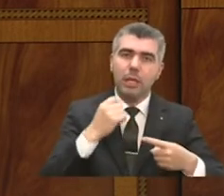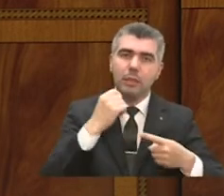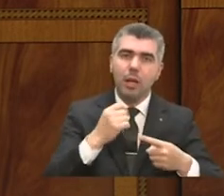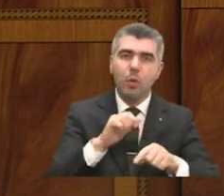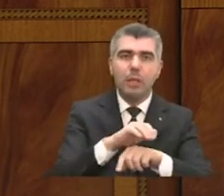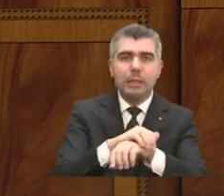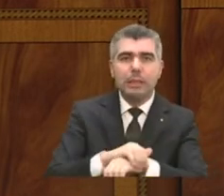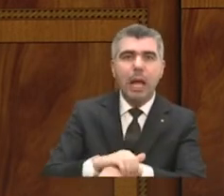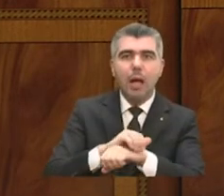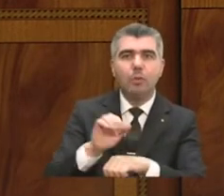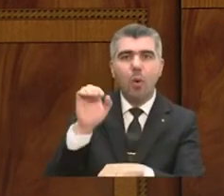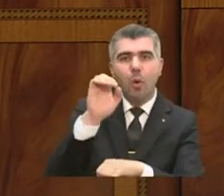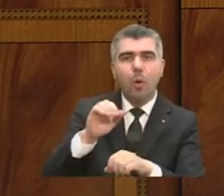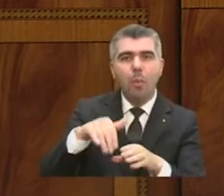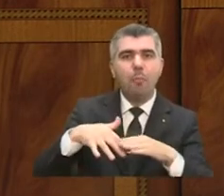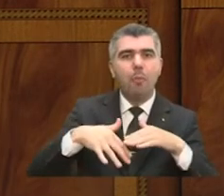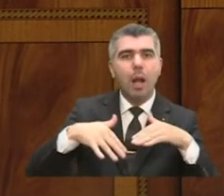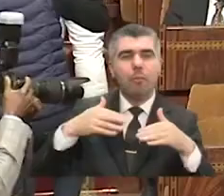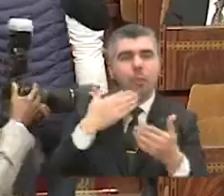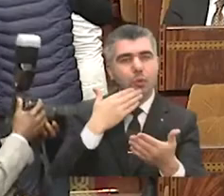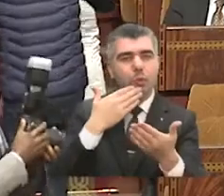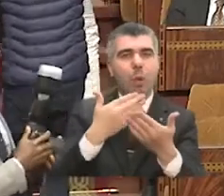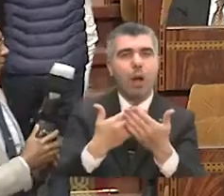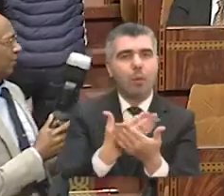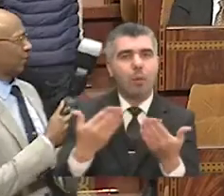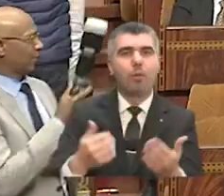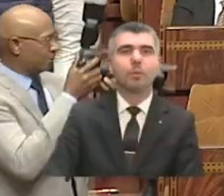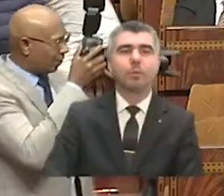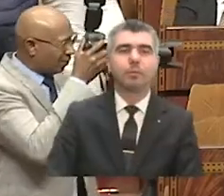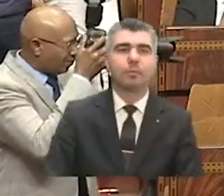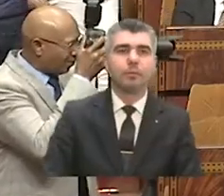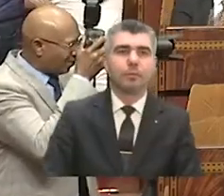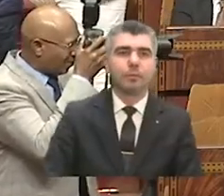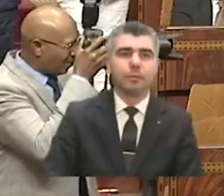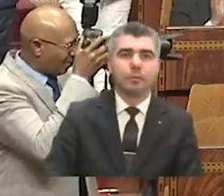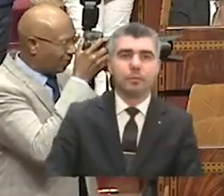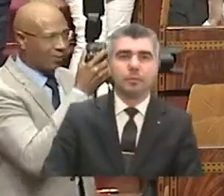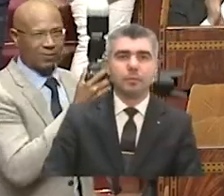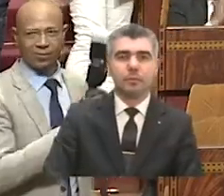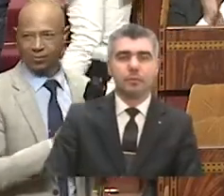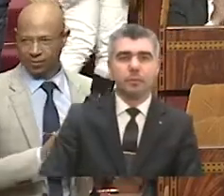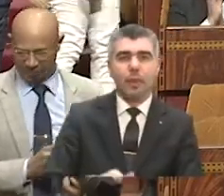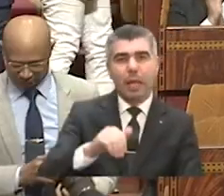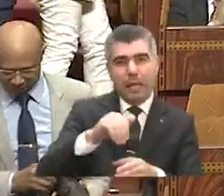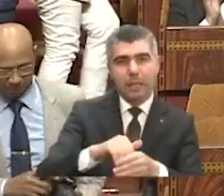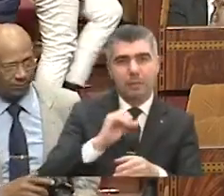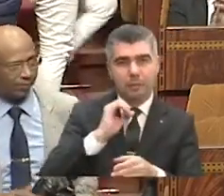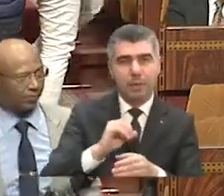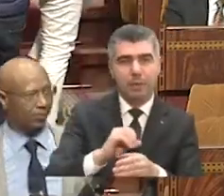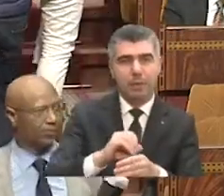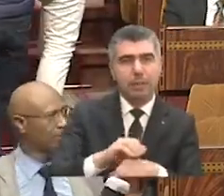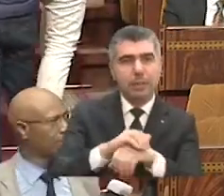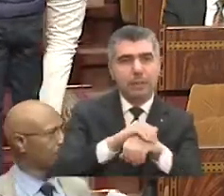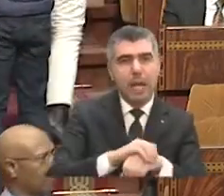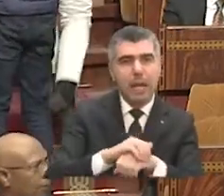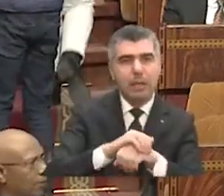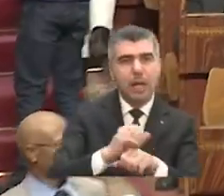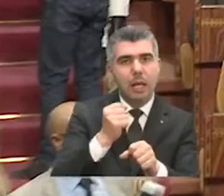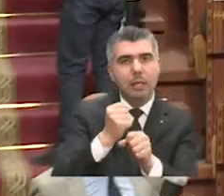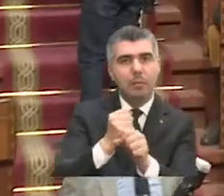notre possible pour y faire face partout où il sera nécessaire de le faire.